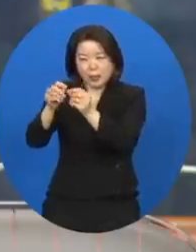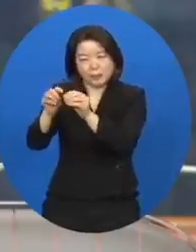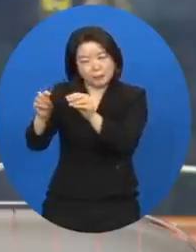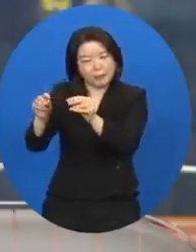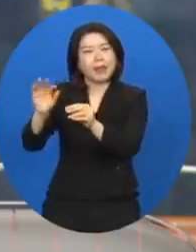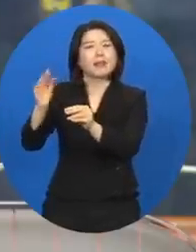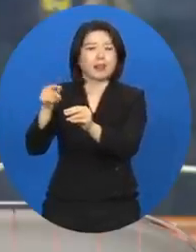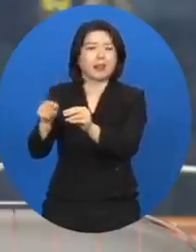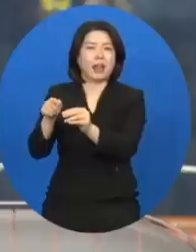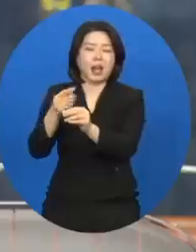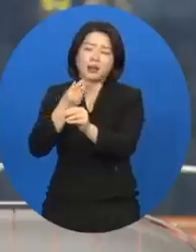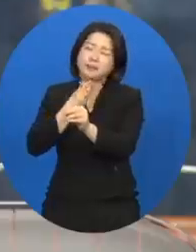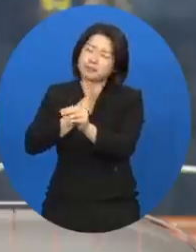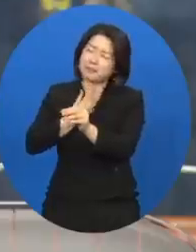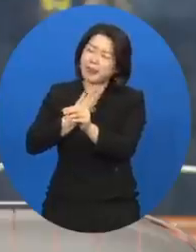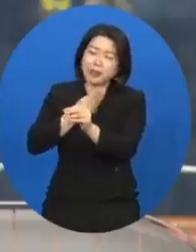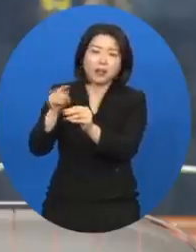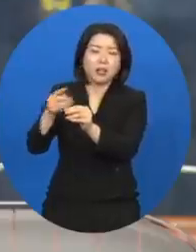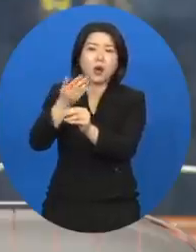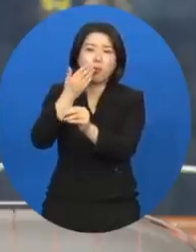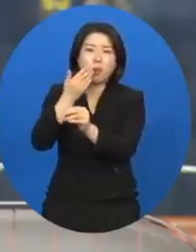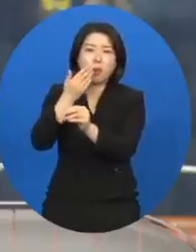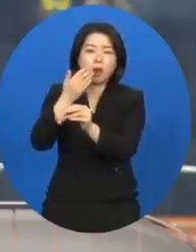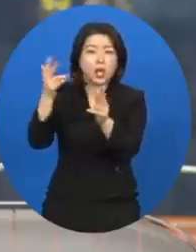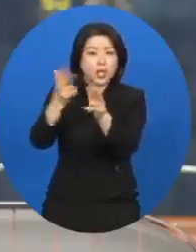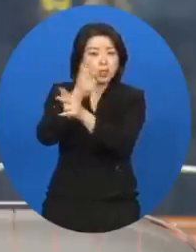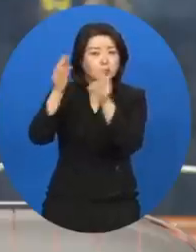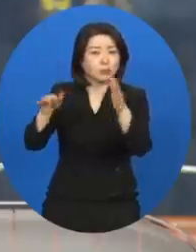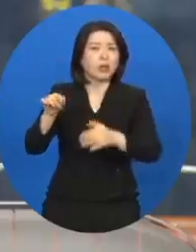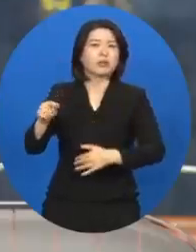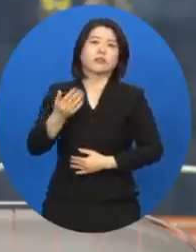과자예요. 그 한 주간 동안 그거 먹는 겁니다.